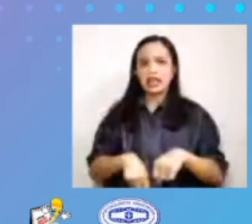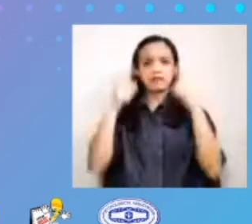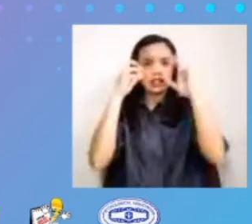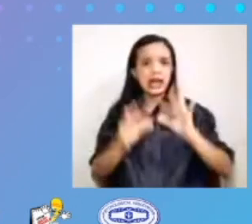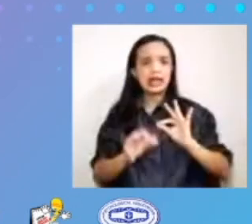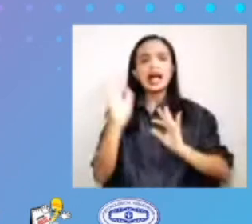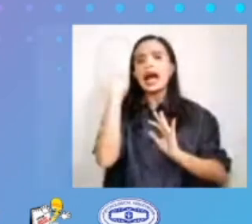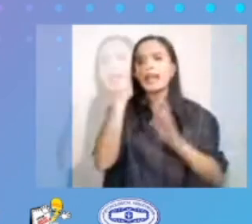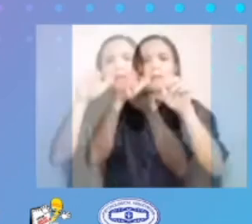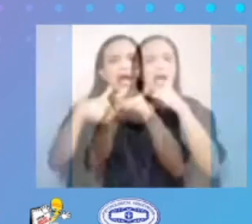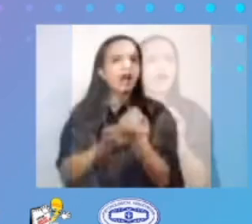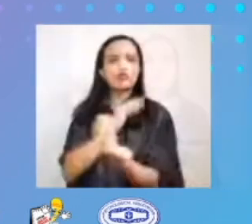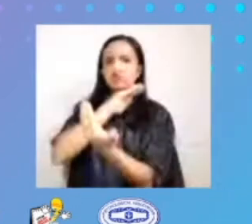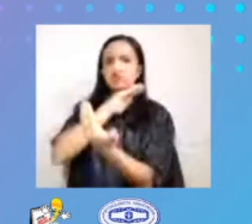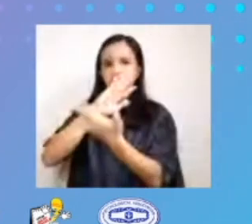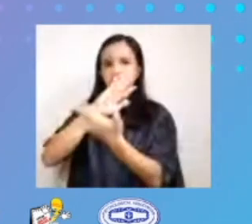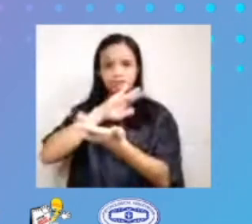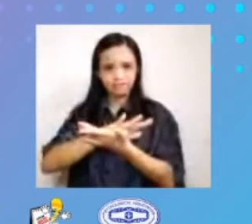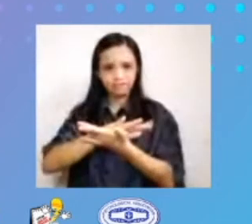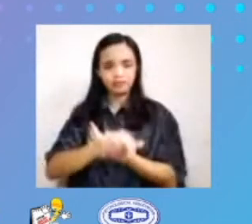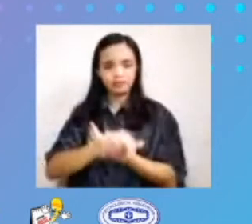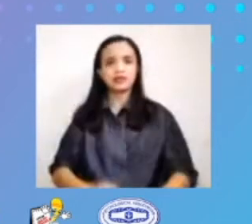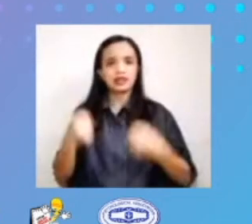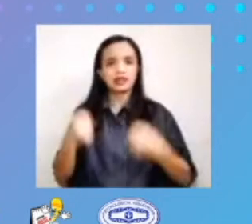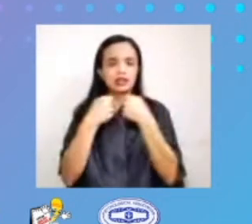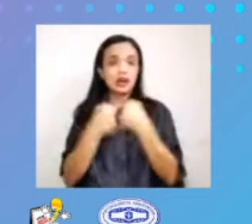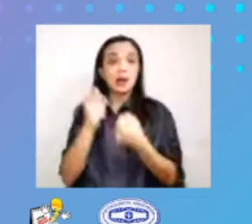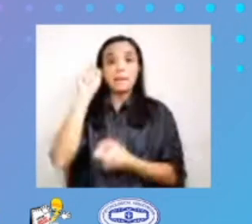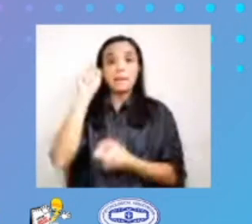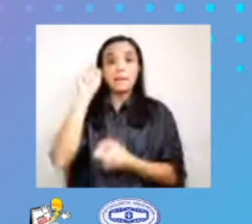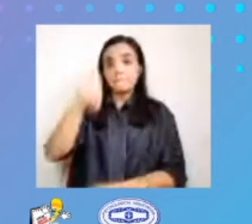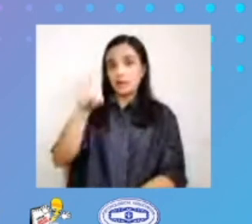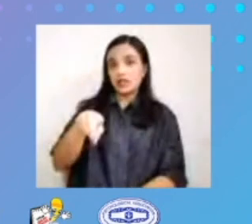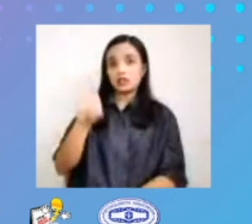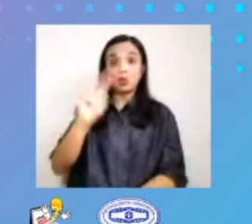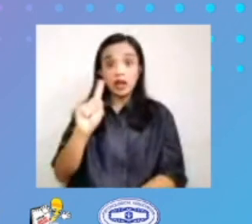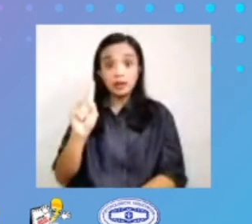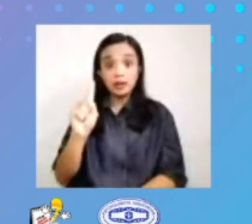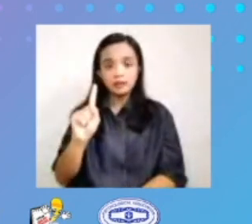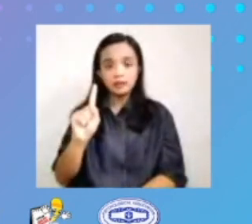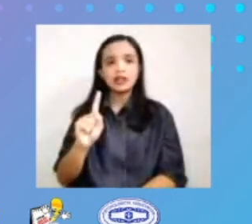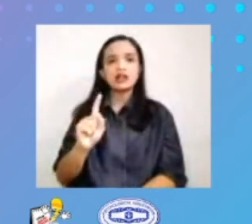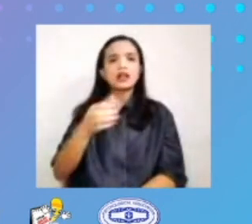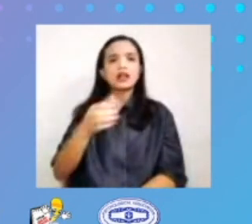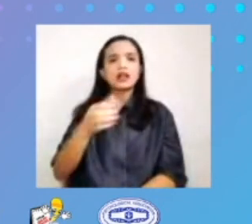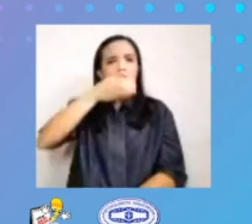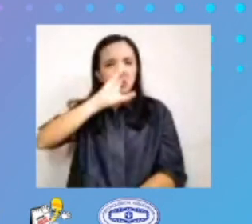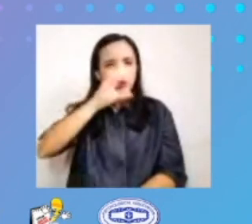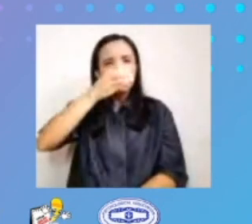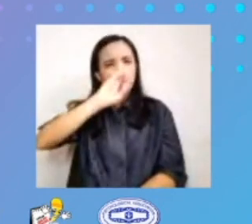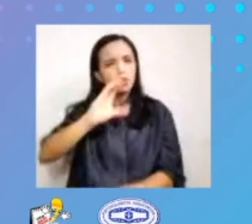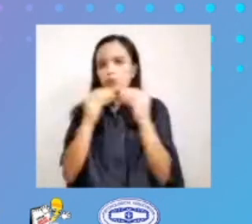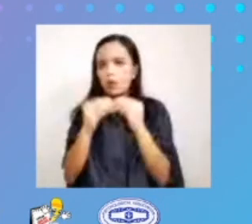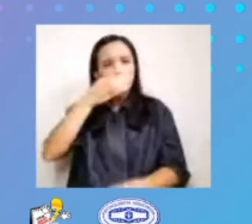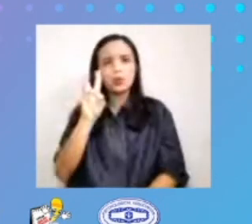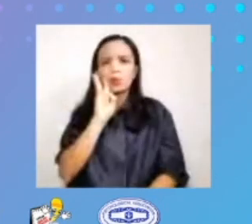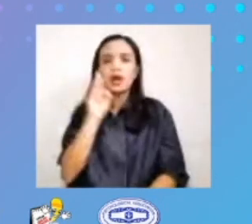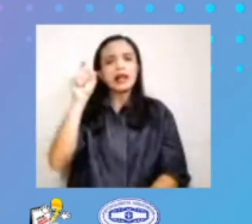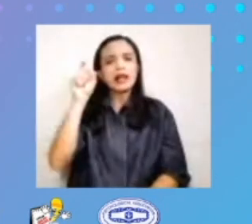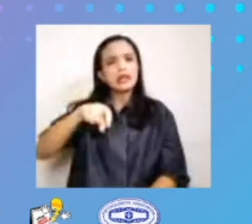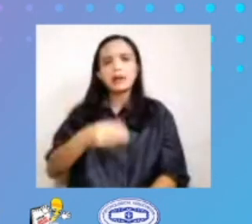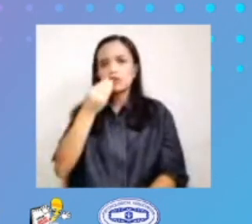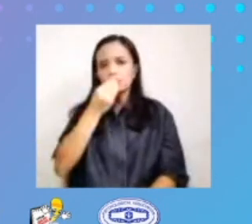weapon dito sa COVID na ito ay ang ating mental health. Because if your mind is fixed, you can manage things, you